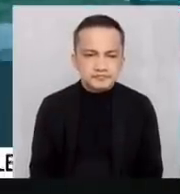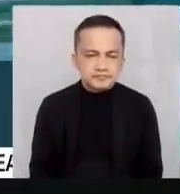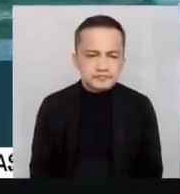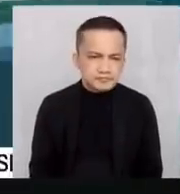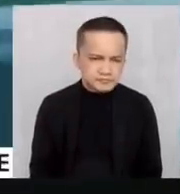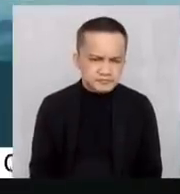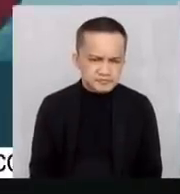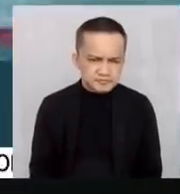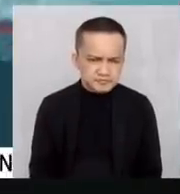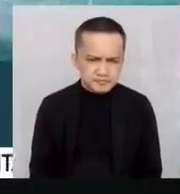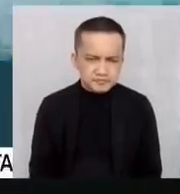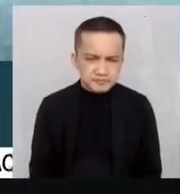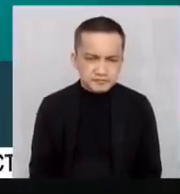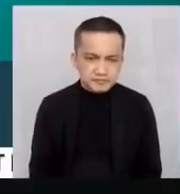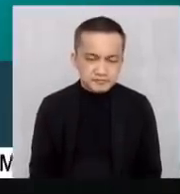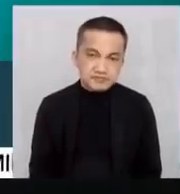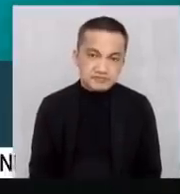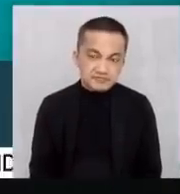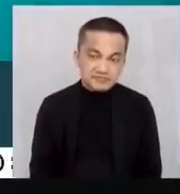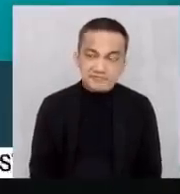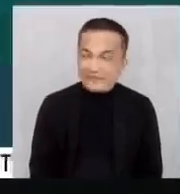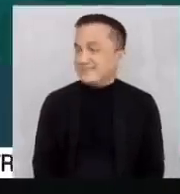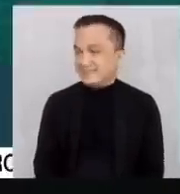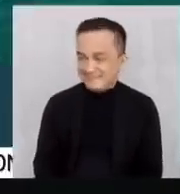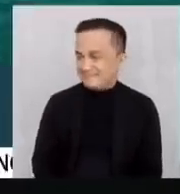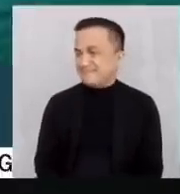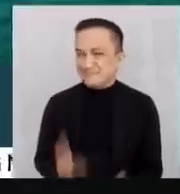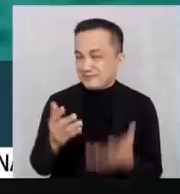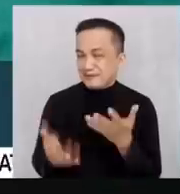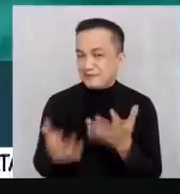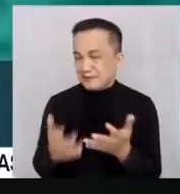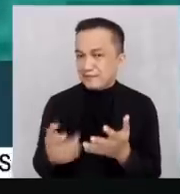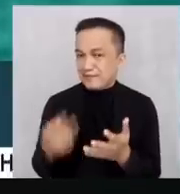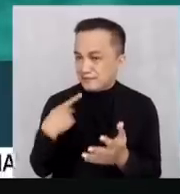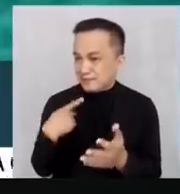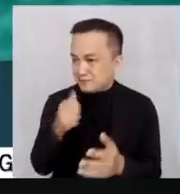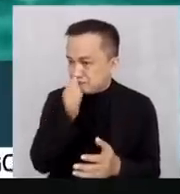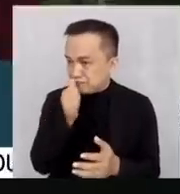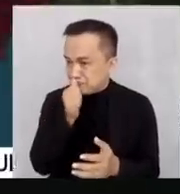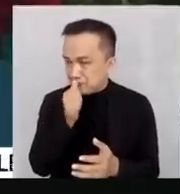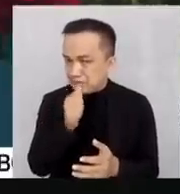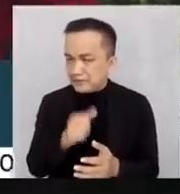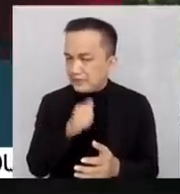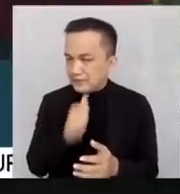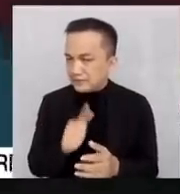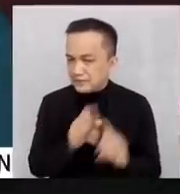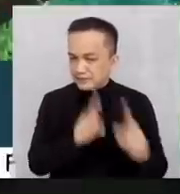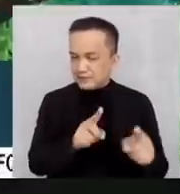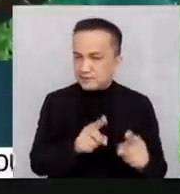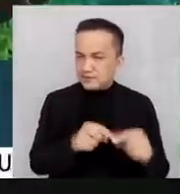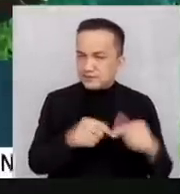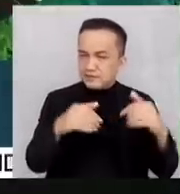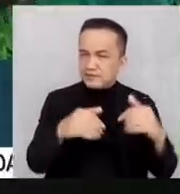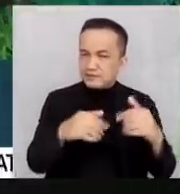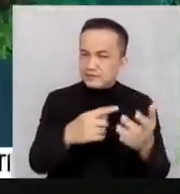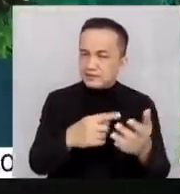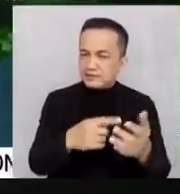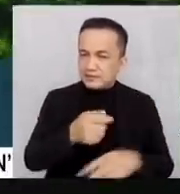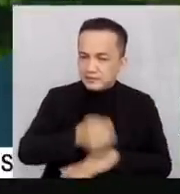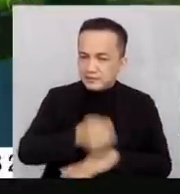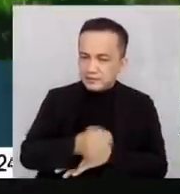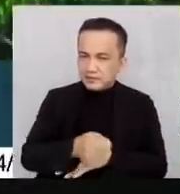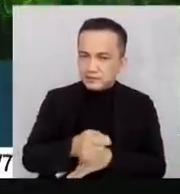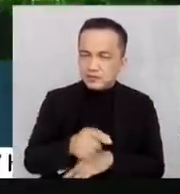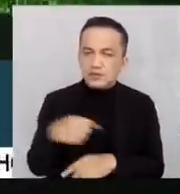Well, baka may tinatago sila, no, kung ayaw nilang tumalo doon sa congressional hearing. At talaga i-compel natin sila